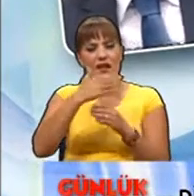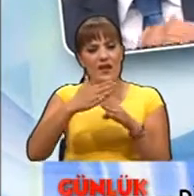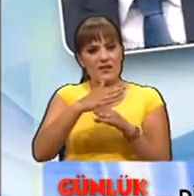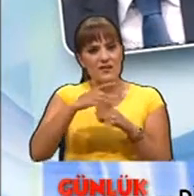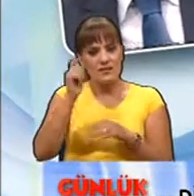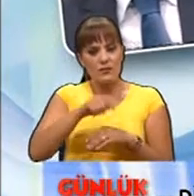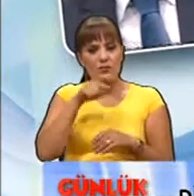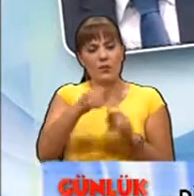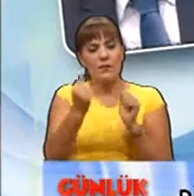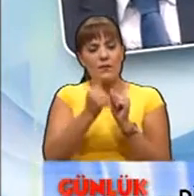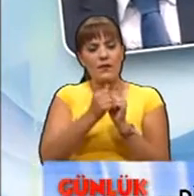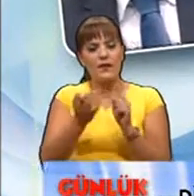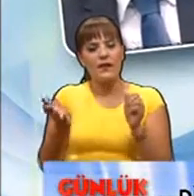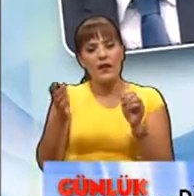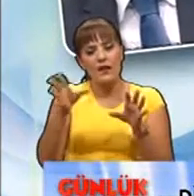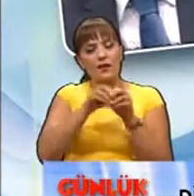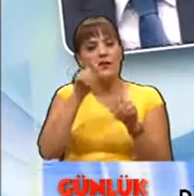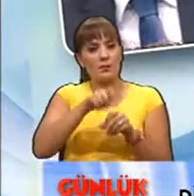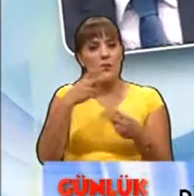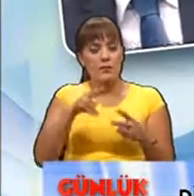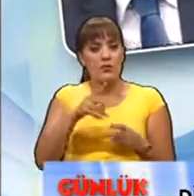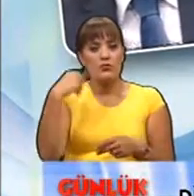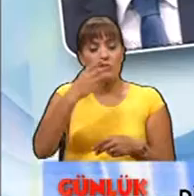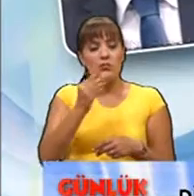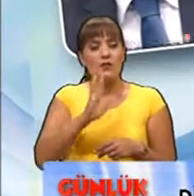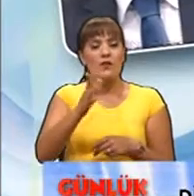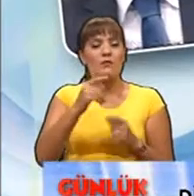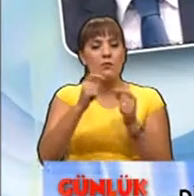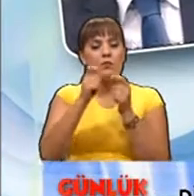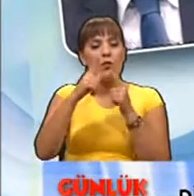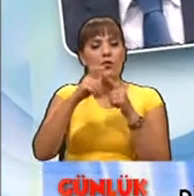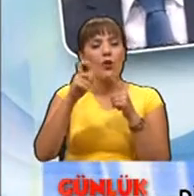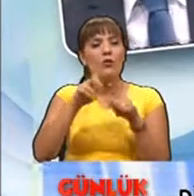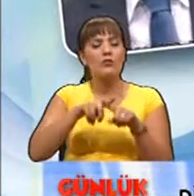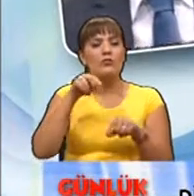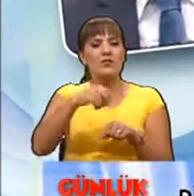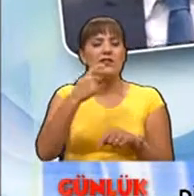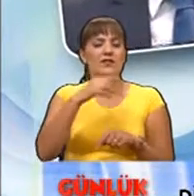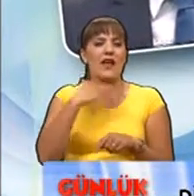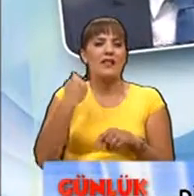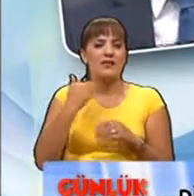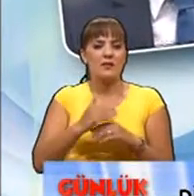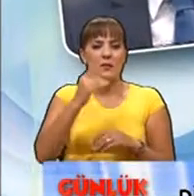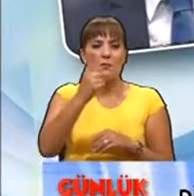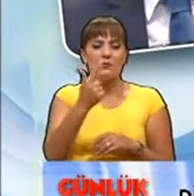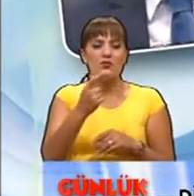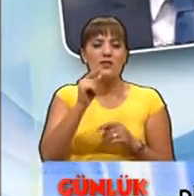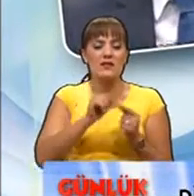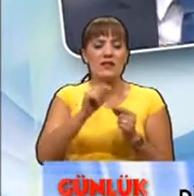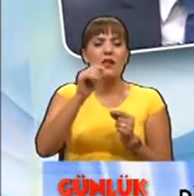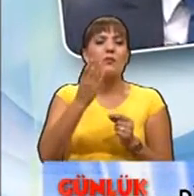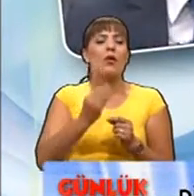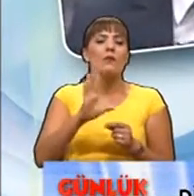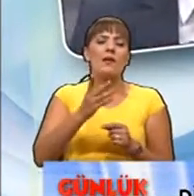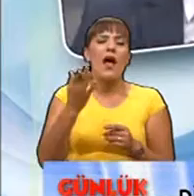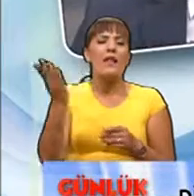keserek. Bunlarla birlikte kombine uygulayabiliyoruz. Çünkü çok fazla botoksa bu diş etini düşüremiyoruz. Yani diyelim ki 1,5 santim düşüremeyiz. En